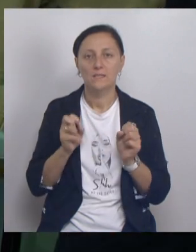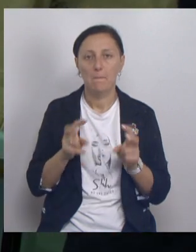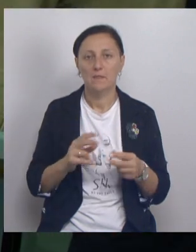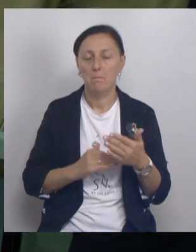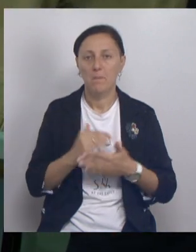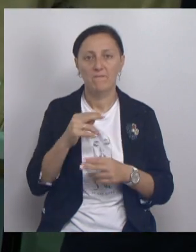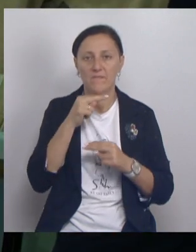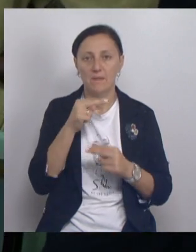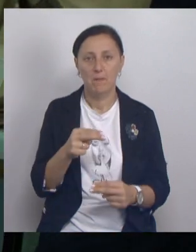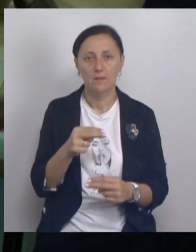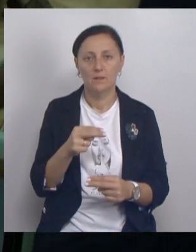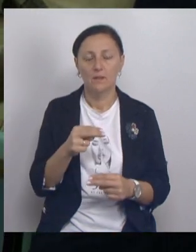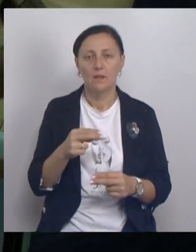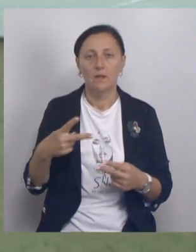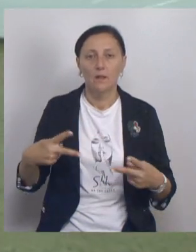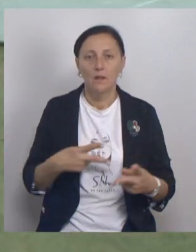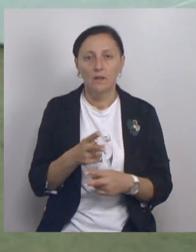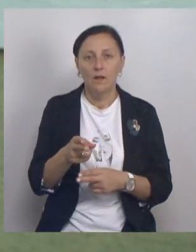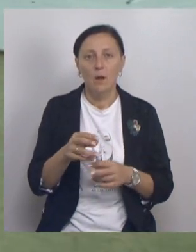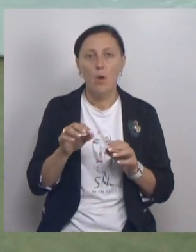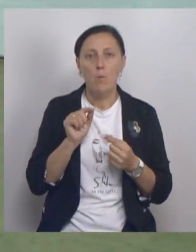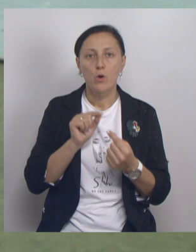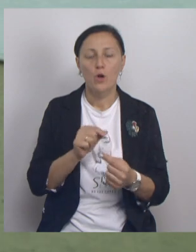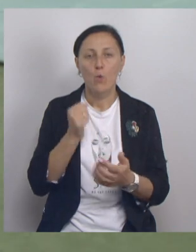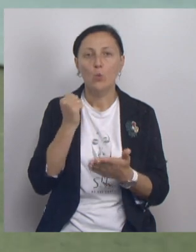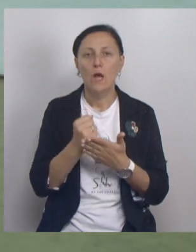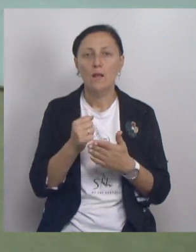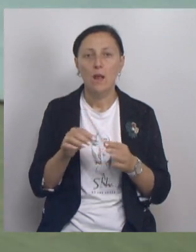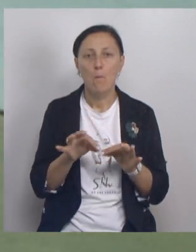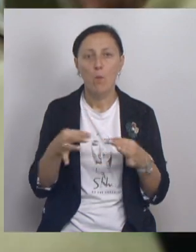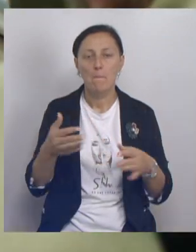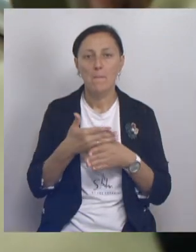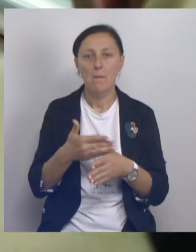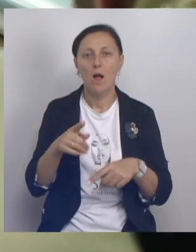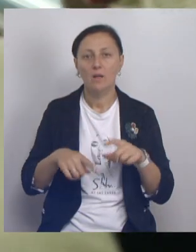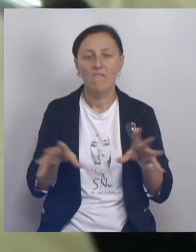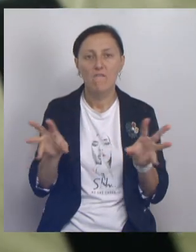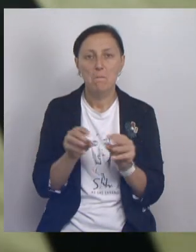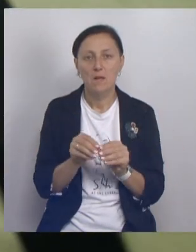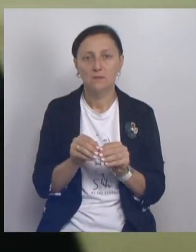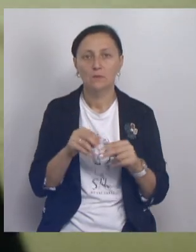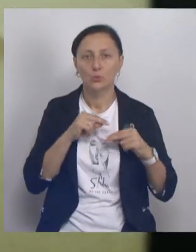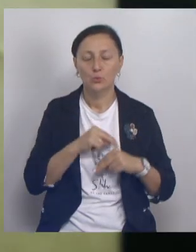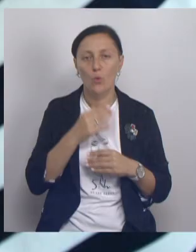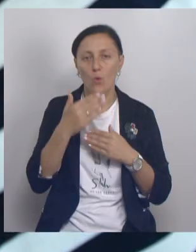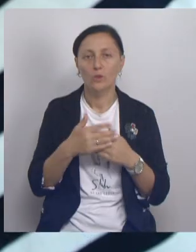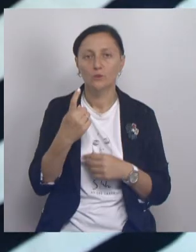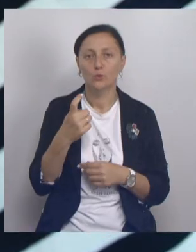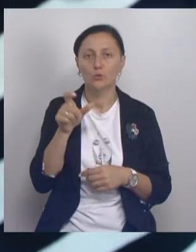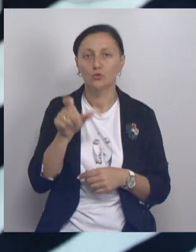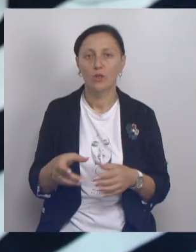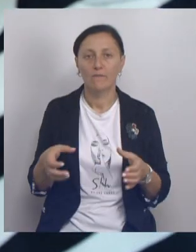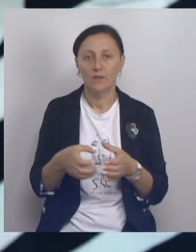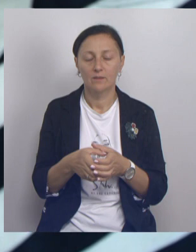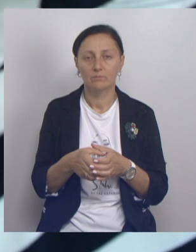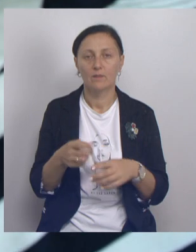повышенное внимание. С раскроемой оклейкой противоударной пленки педагогам помогают родители. Вместе трудятся около 100 человек. Конечно, для некоторых такая